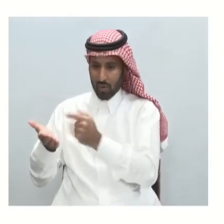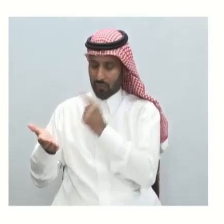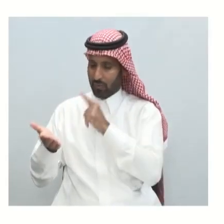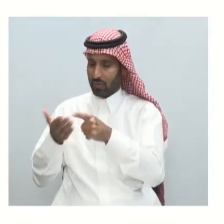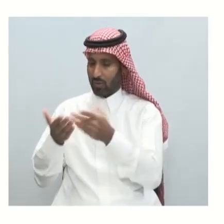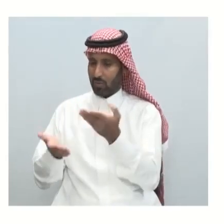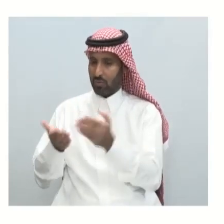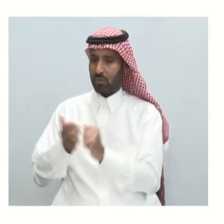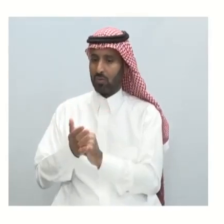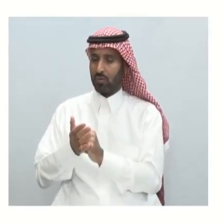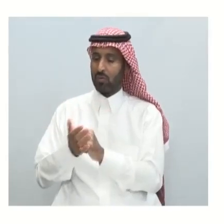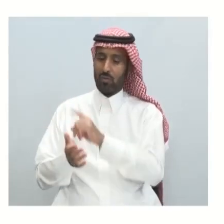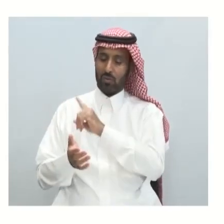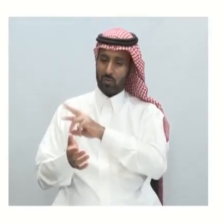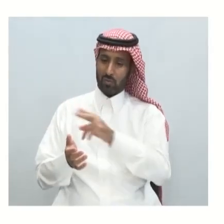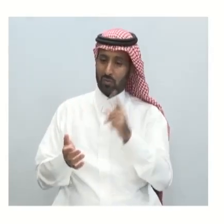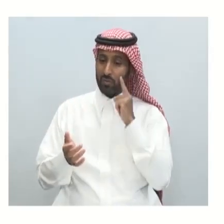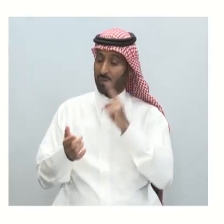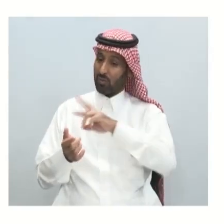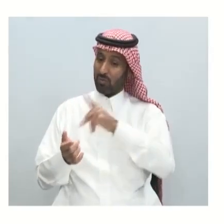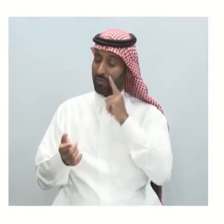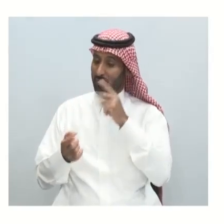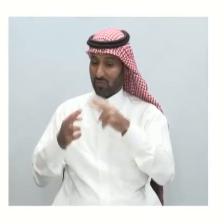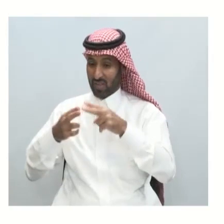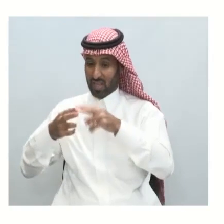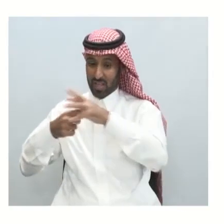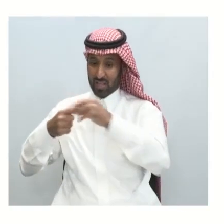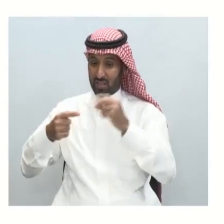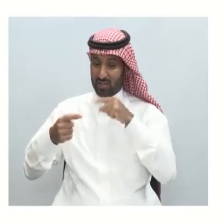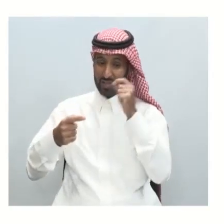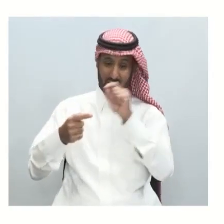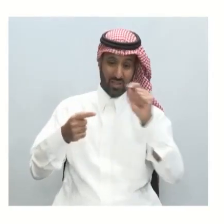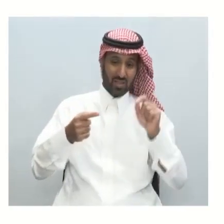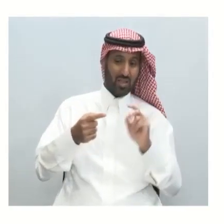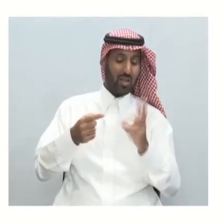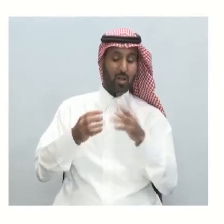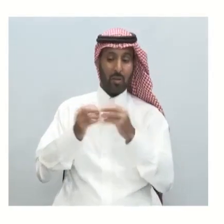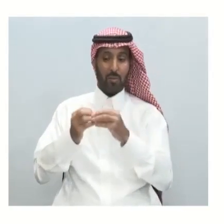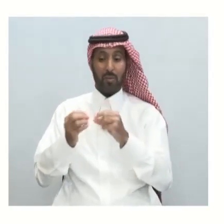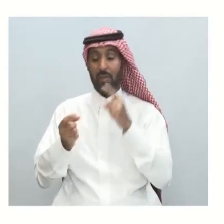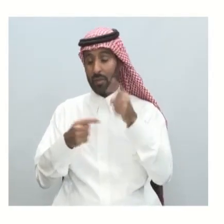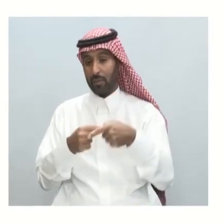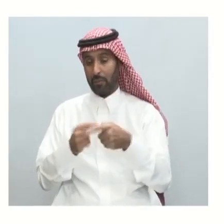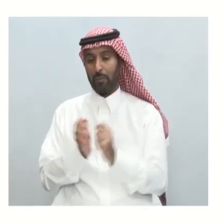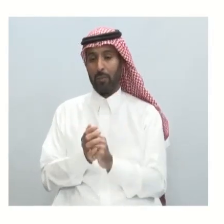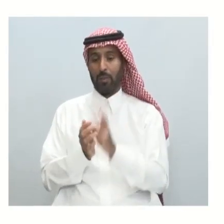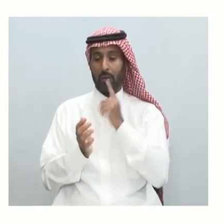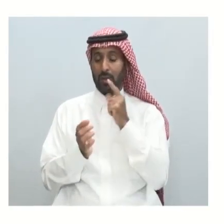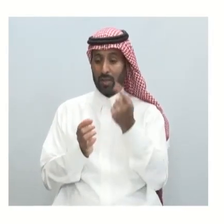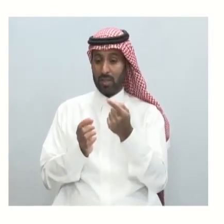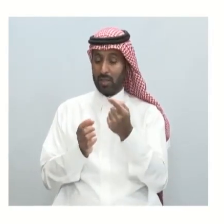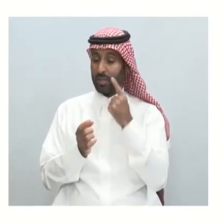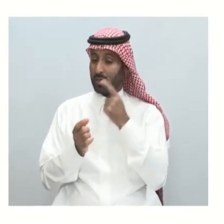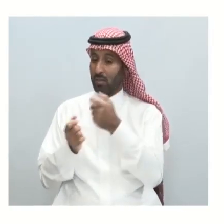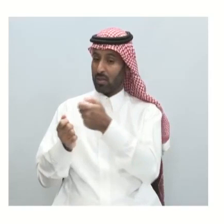متساويه معنى ذلك ان هناك فرق في الكهروسالبيه بين الذرات معنى ذلك ايضا ان ذلك